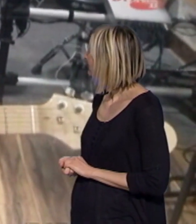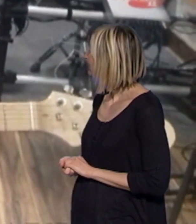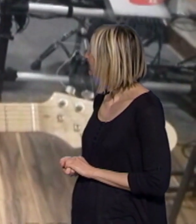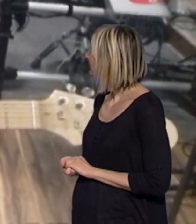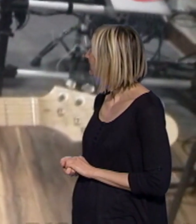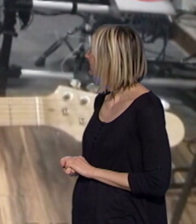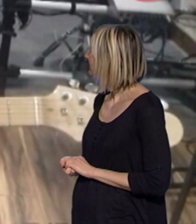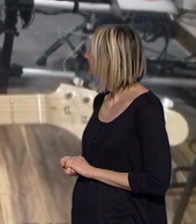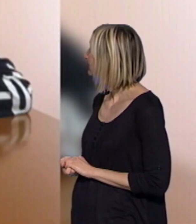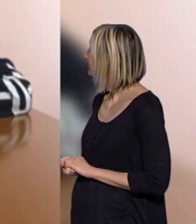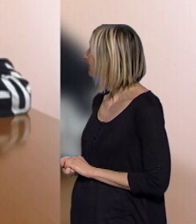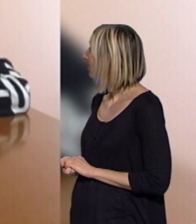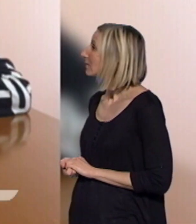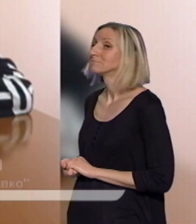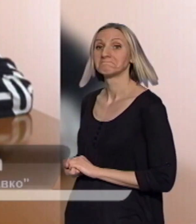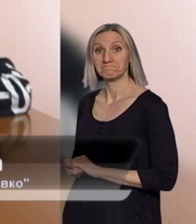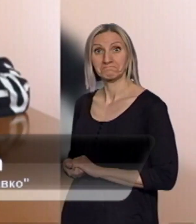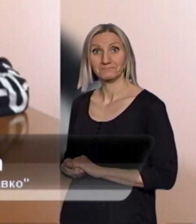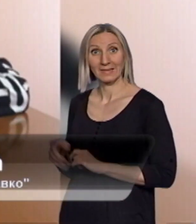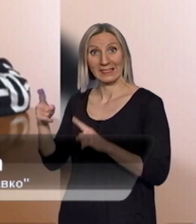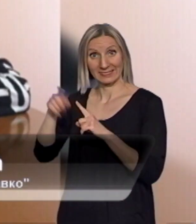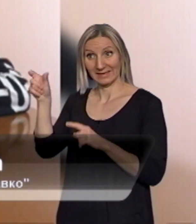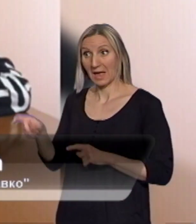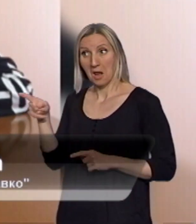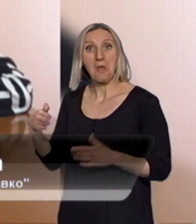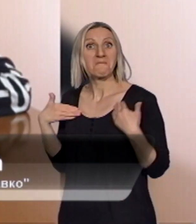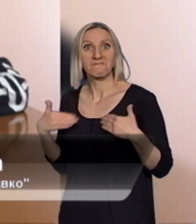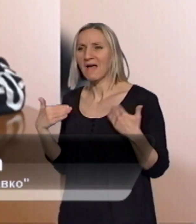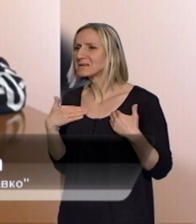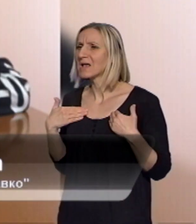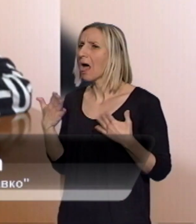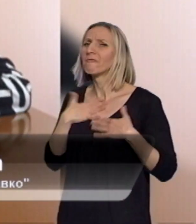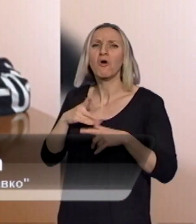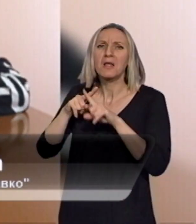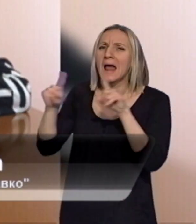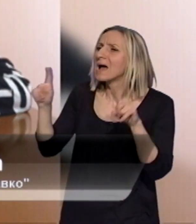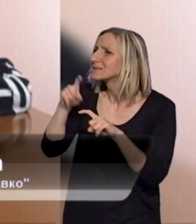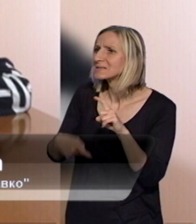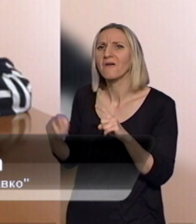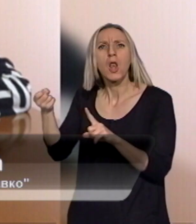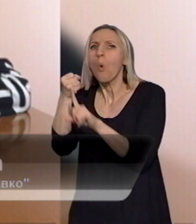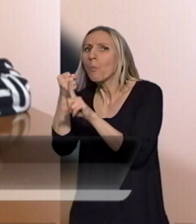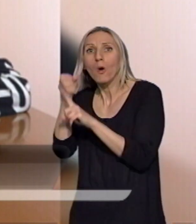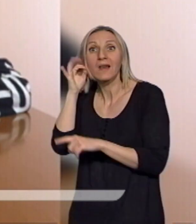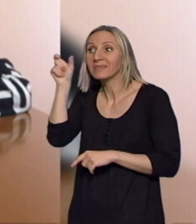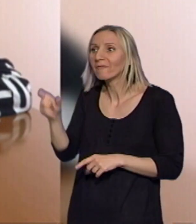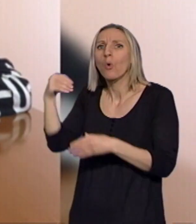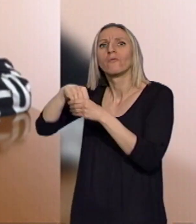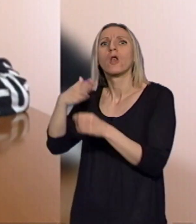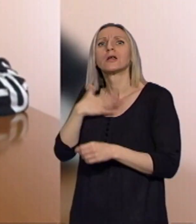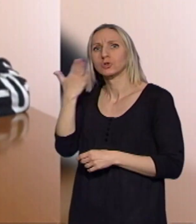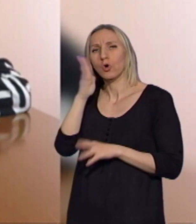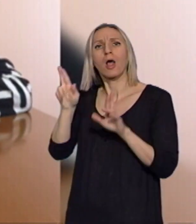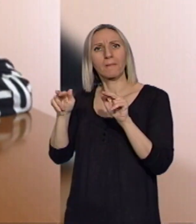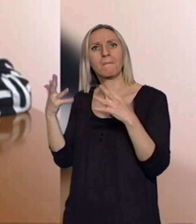A. Tijana je jedna vesela, svestrana i uporna devojka. U okviru naše škole imamo